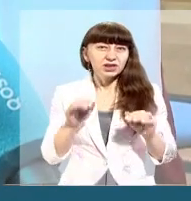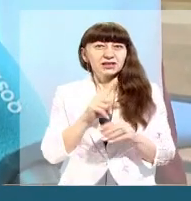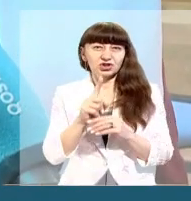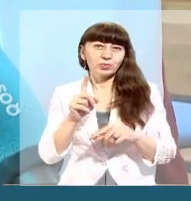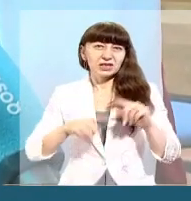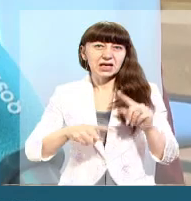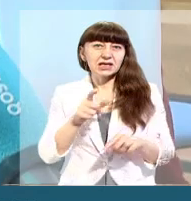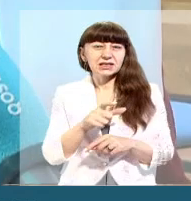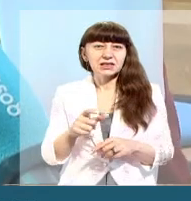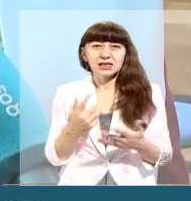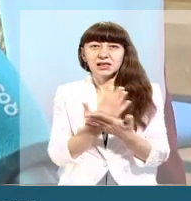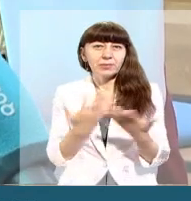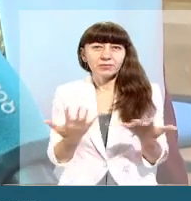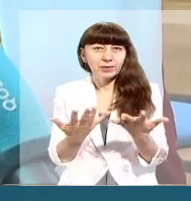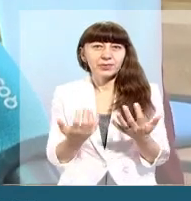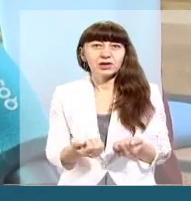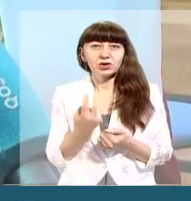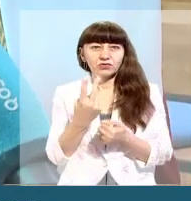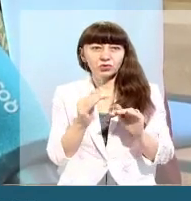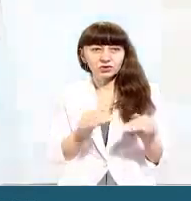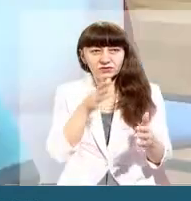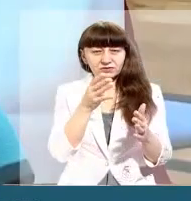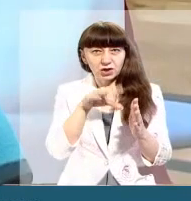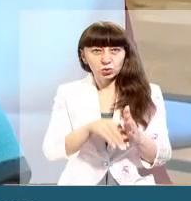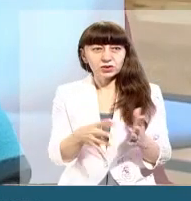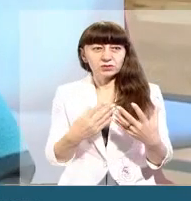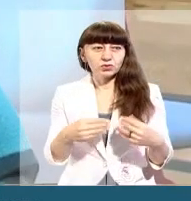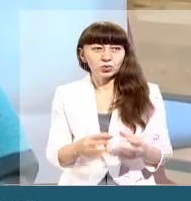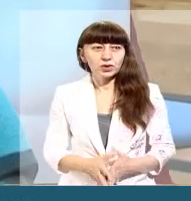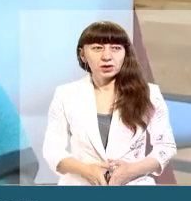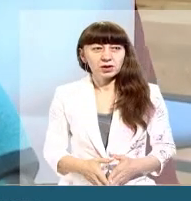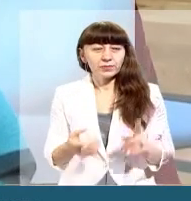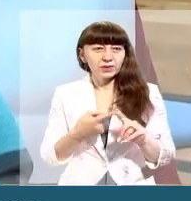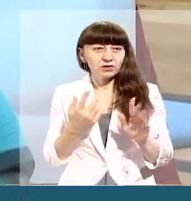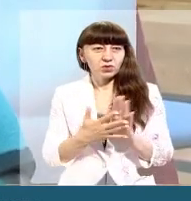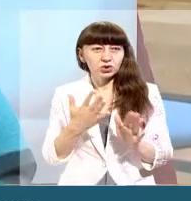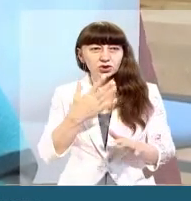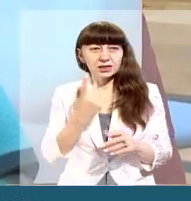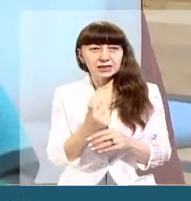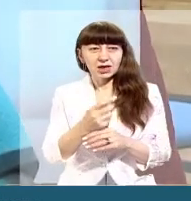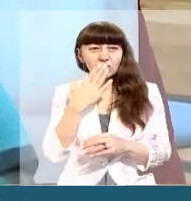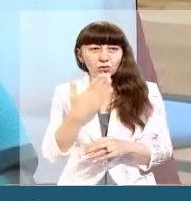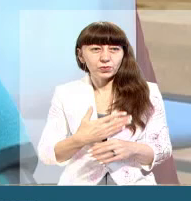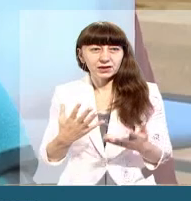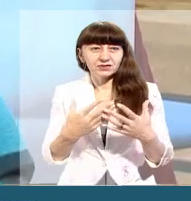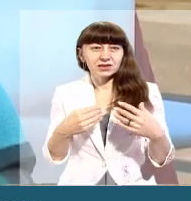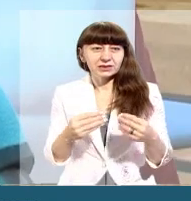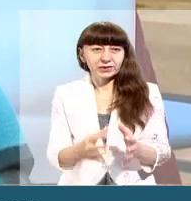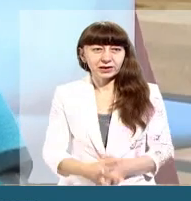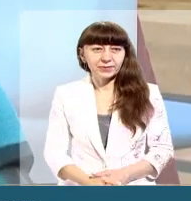мы приняли двух детей, вот нашу семью. В первую очередь, конечно, это любовь к семье,